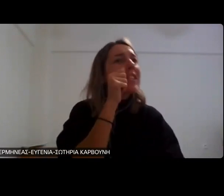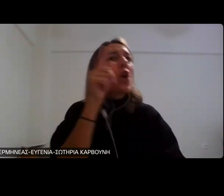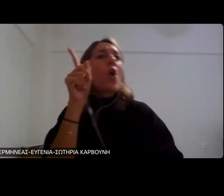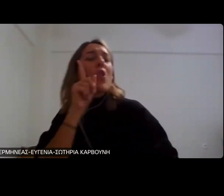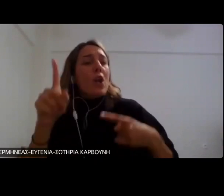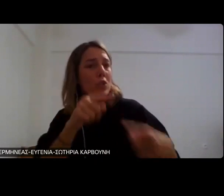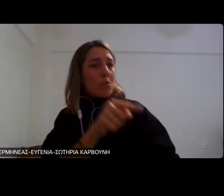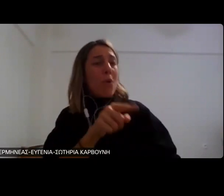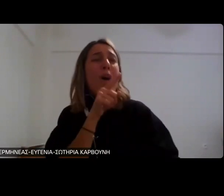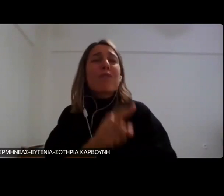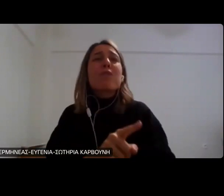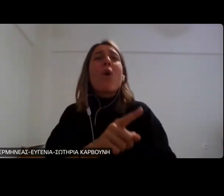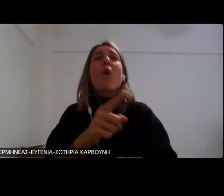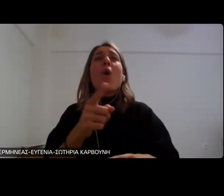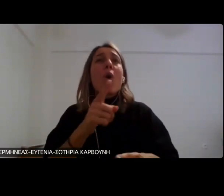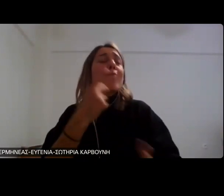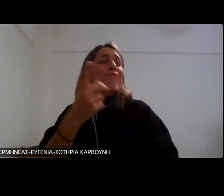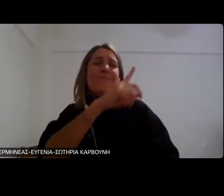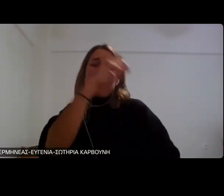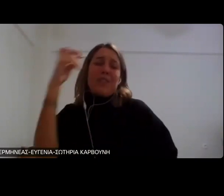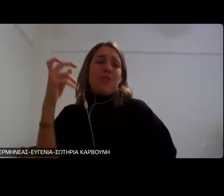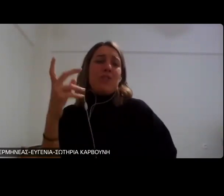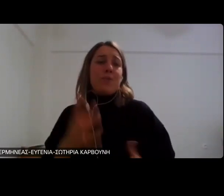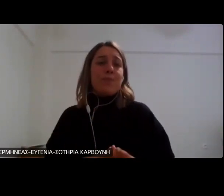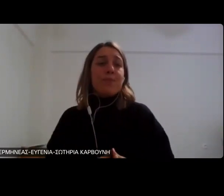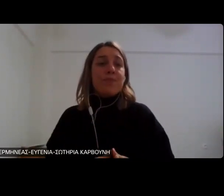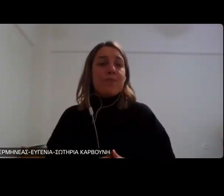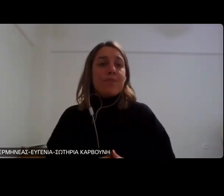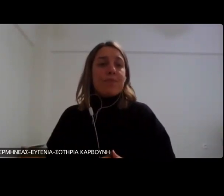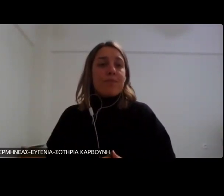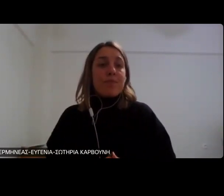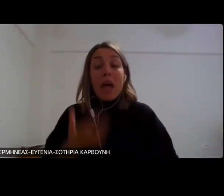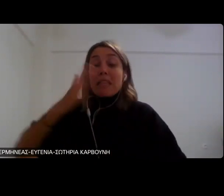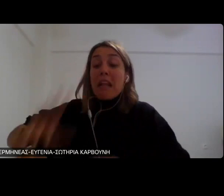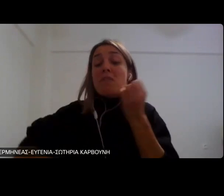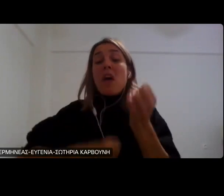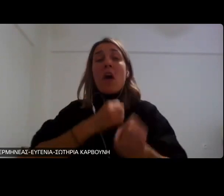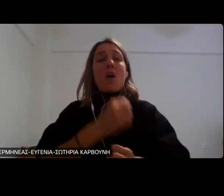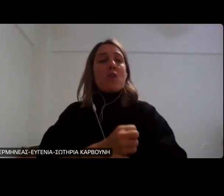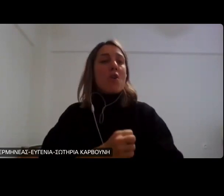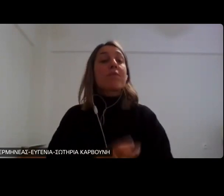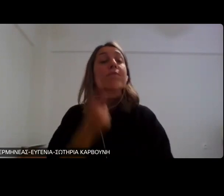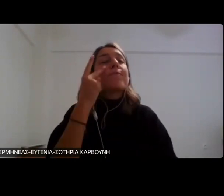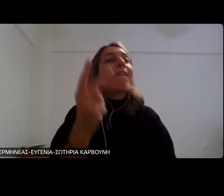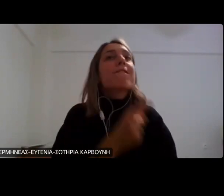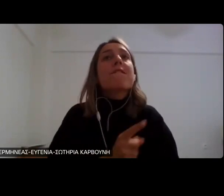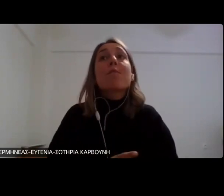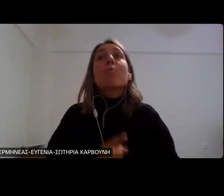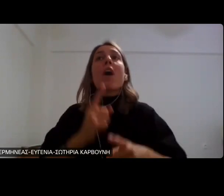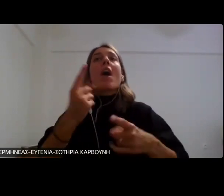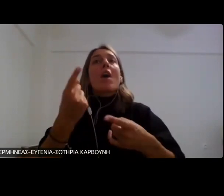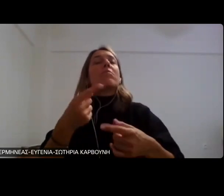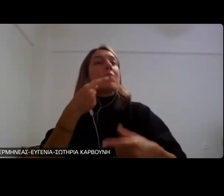σχεδόν αδύνατη. Θεωρώ πως δεν είναι. Δεν είναι. Ήδη τα τελευταία χρόνια βλέπουμε όλο ένα πιο συχνά τη χρήση του ουδέτερου